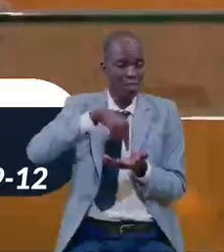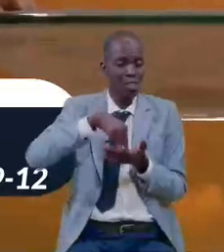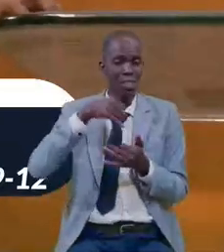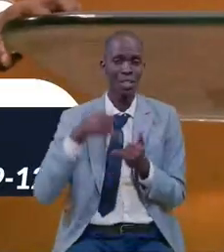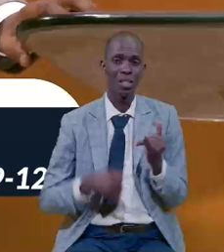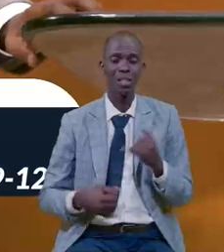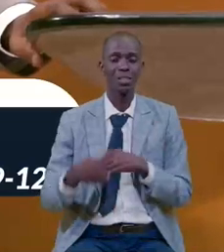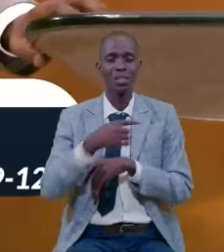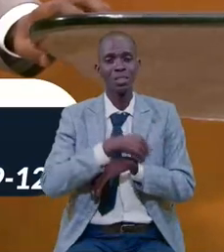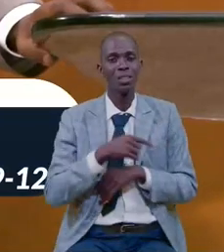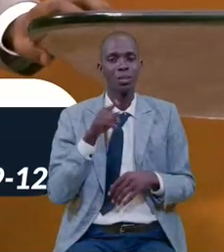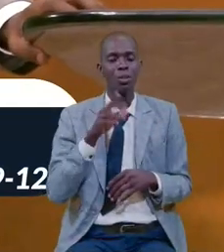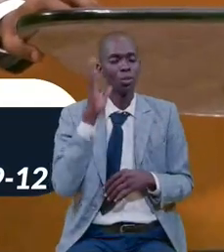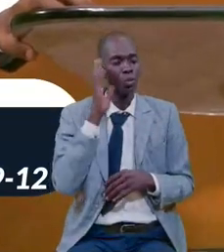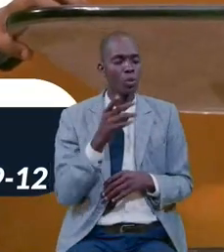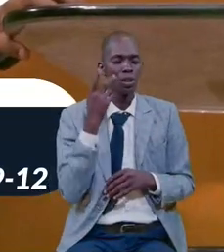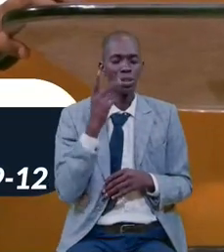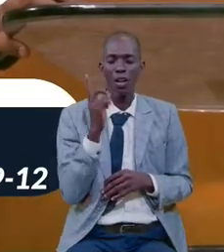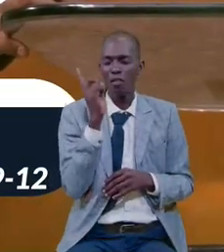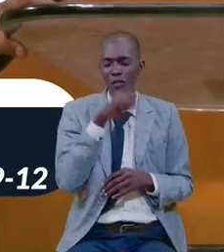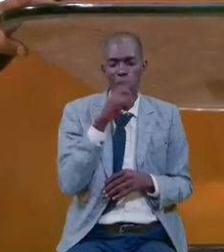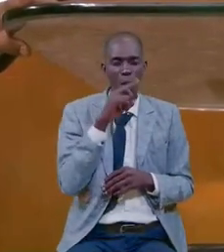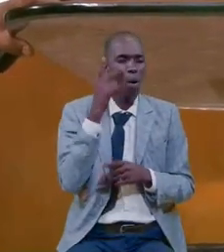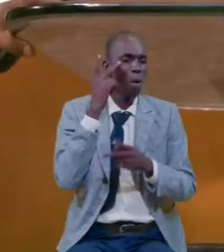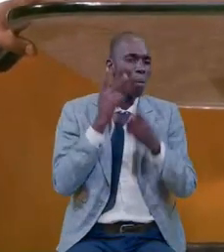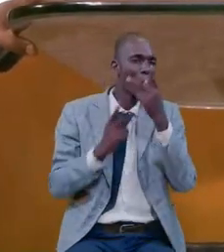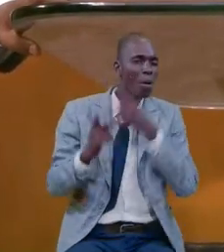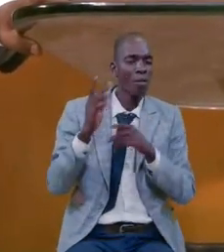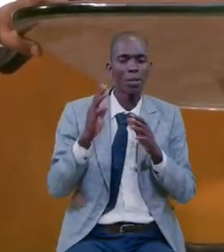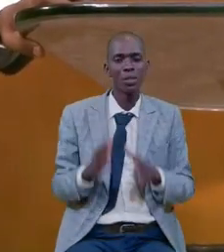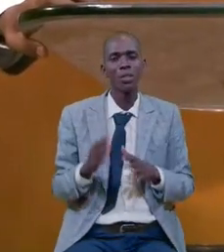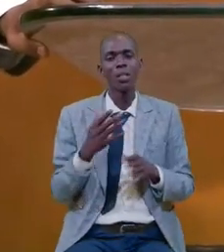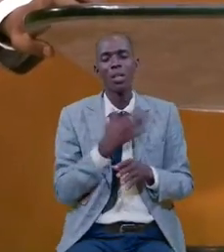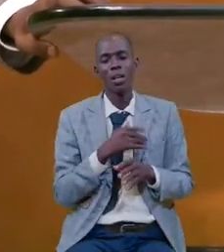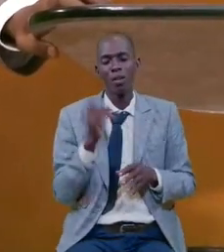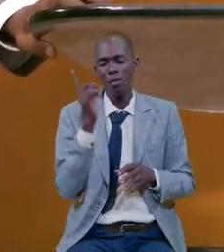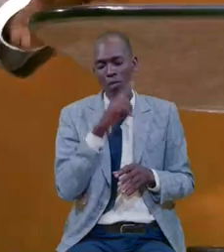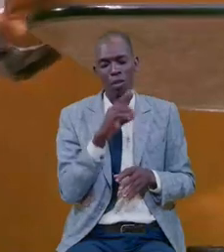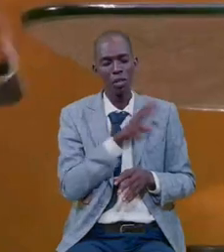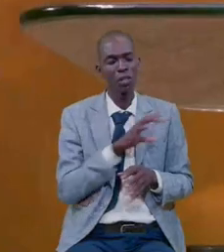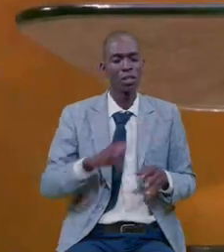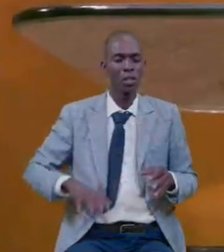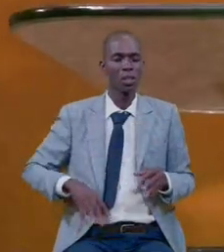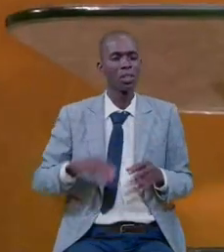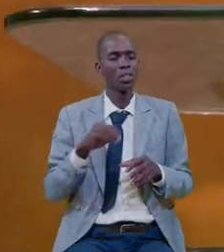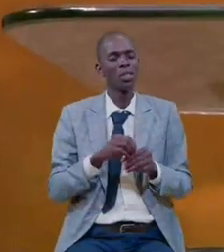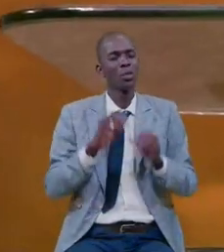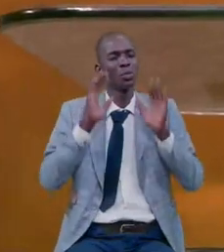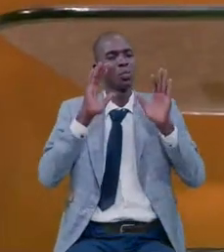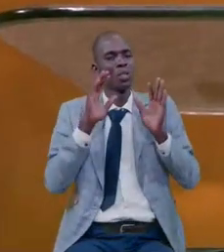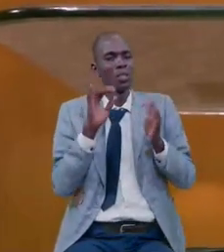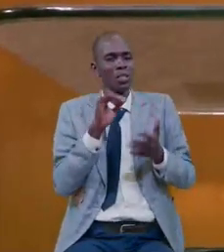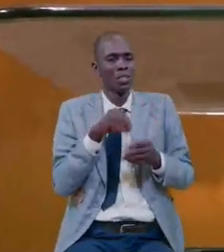a de faux prophètes et de faux Christ qui vont faire de grands prodiges et des miracles,